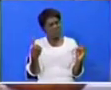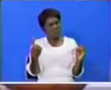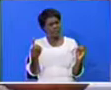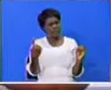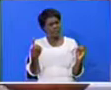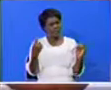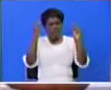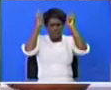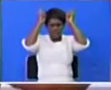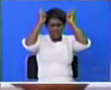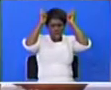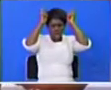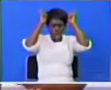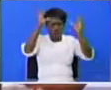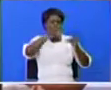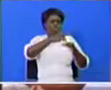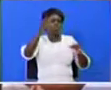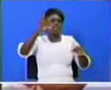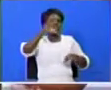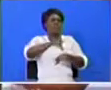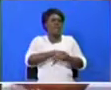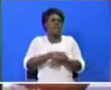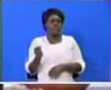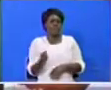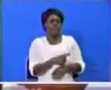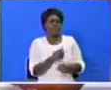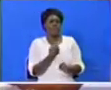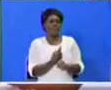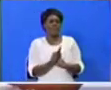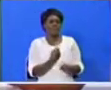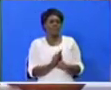alivamiwa na mapepo kutoka mwezi wa 11.